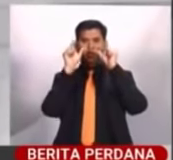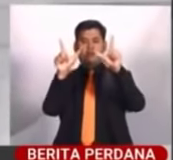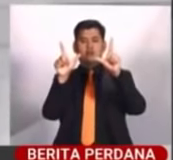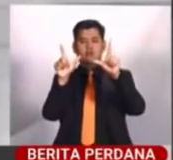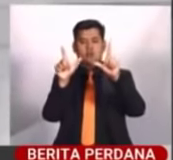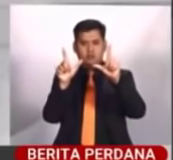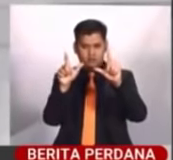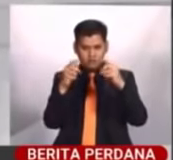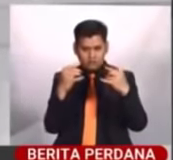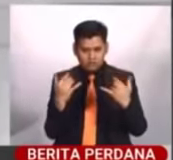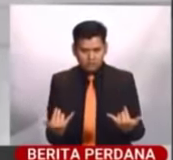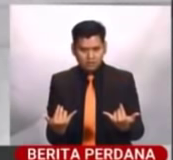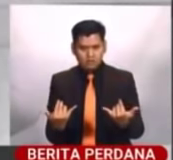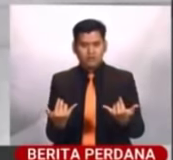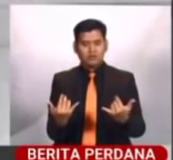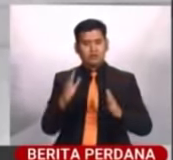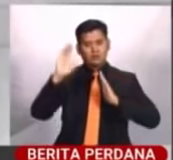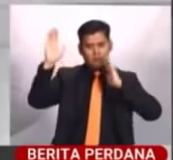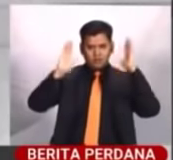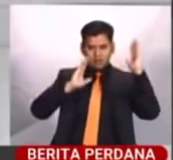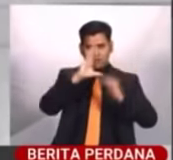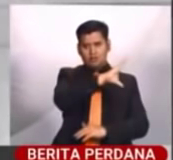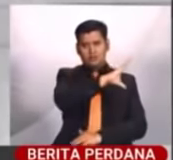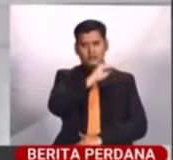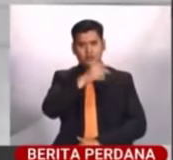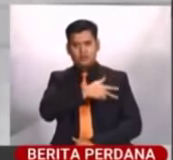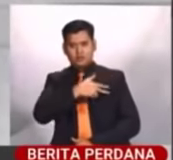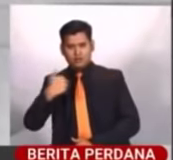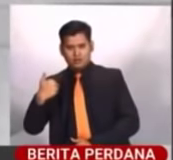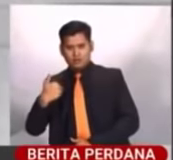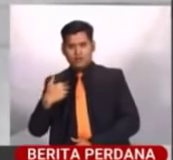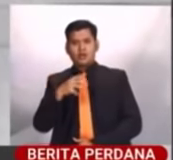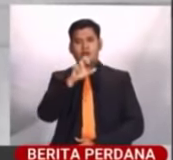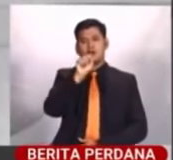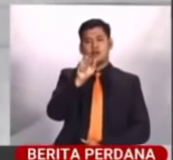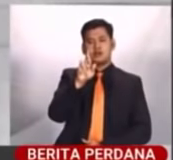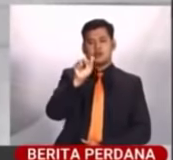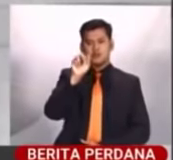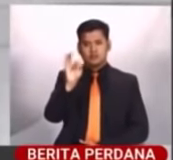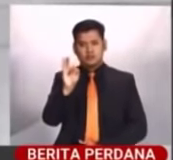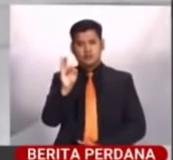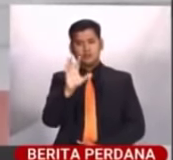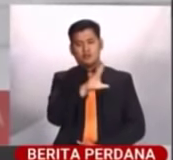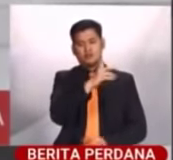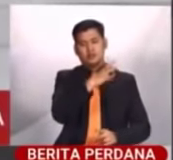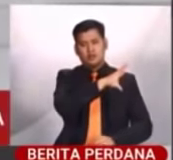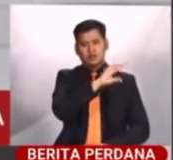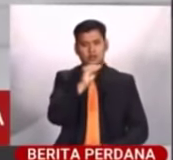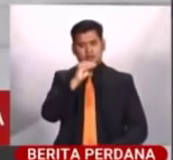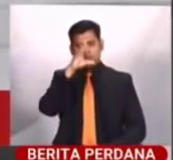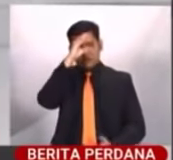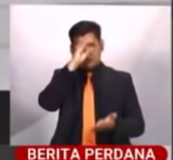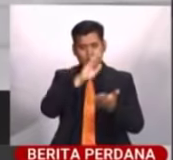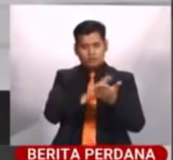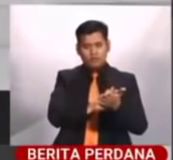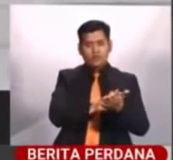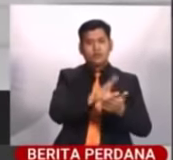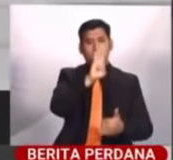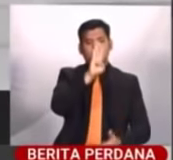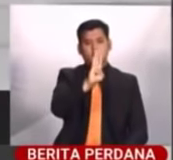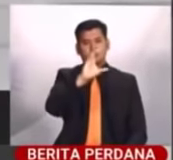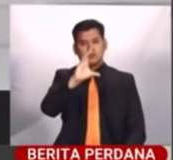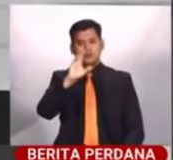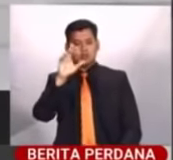dan negara seberang. Selama bergiat aktif dalam bidang seni, Ali Arham yang juga suami kepada artis terkenal Indonesia Bunga Citra